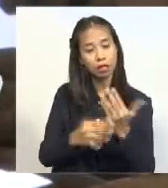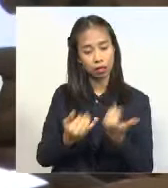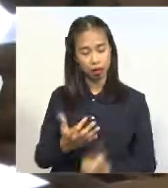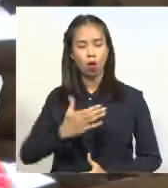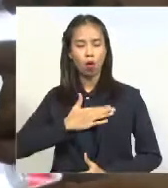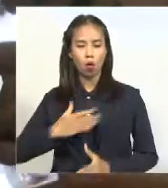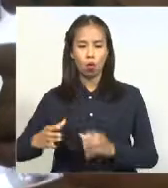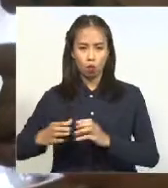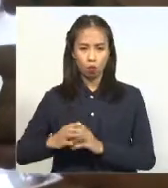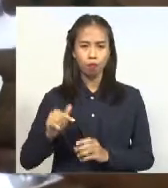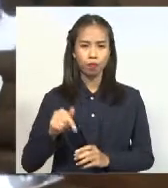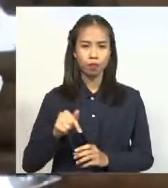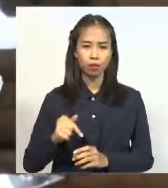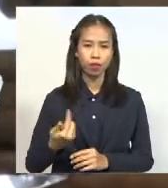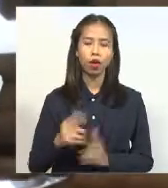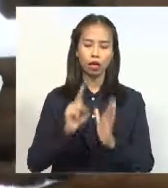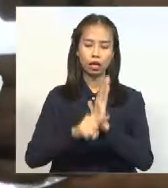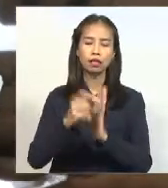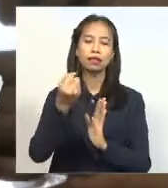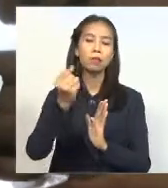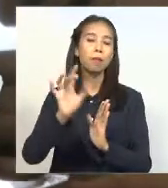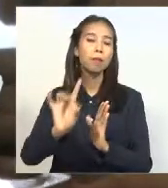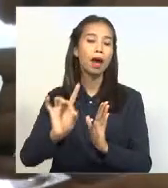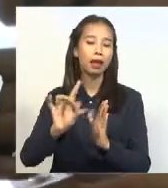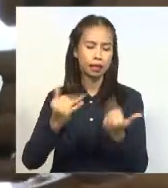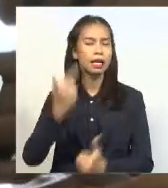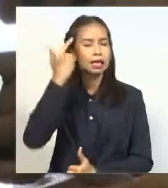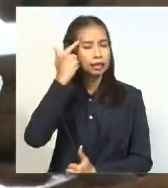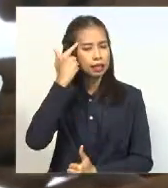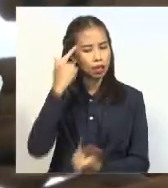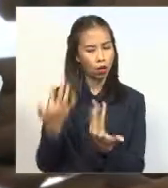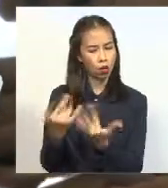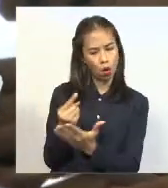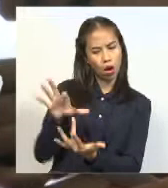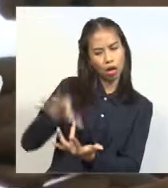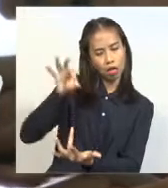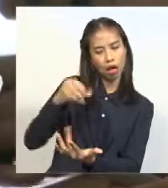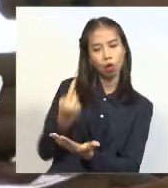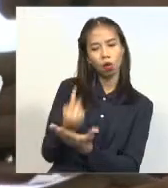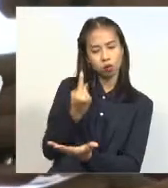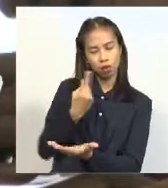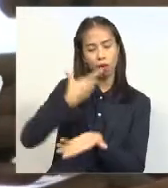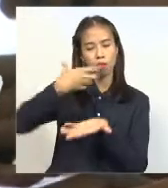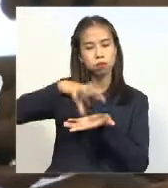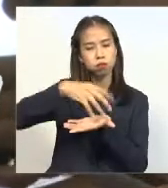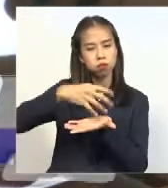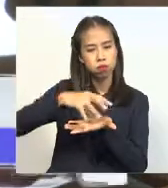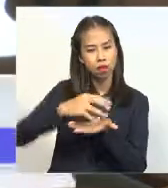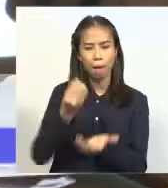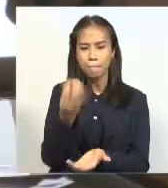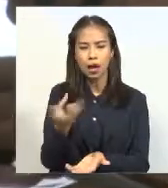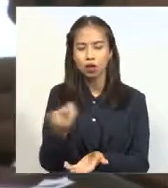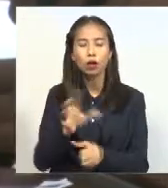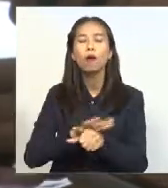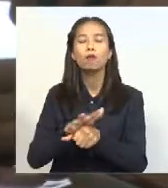ได้รับโควต้ามา18นาทีนะครับก็คงจะจัดสรรผู้อภิปรายตามความเหมาะสมนะครับไม่มากเกินไปไม่น้อยเกิน